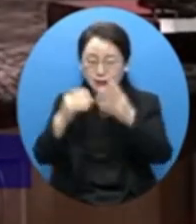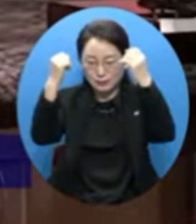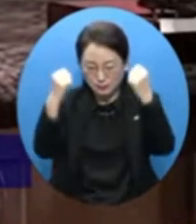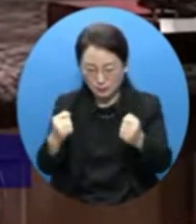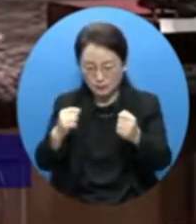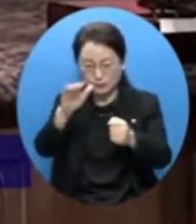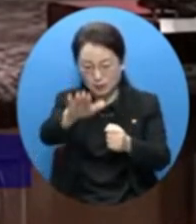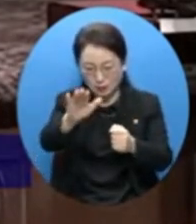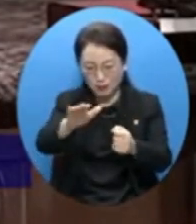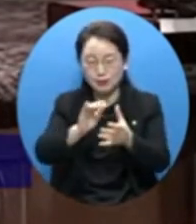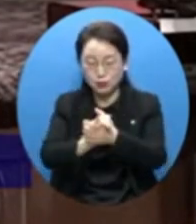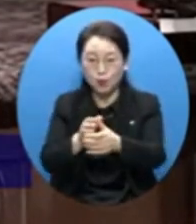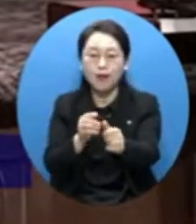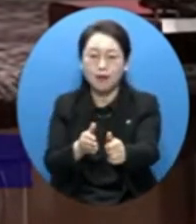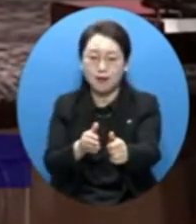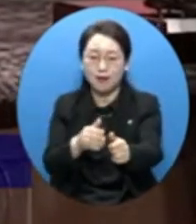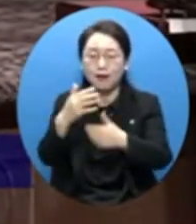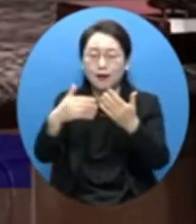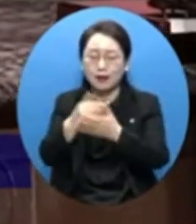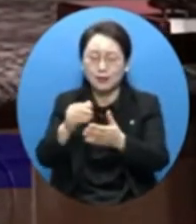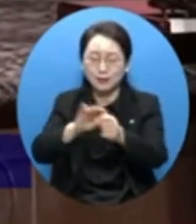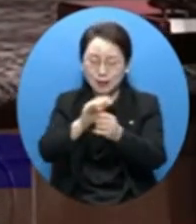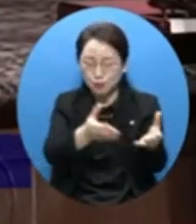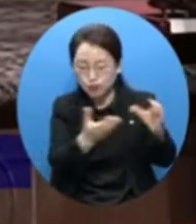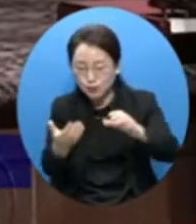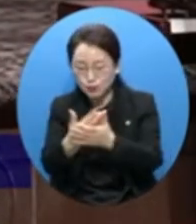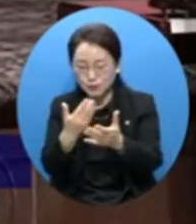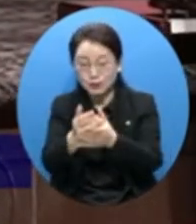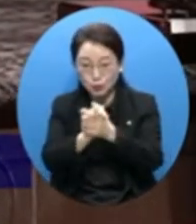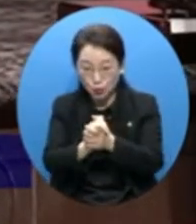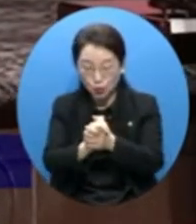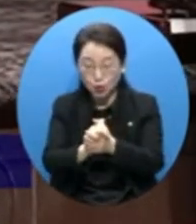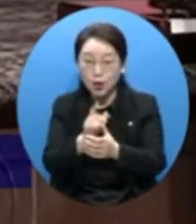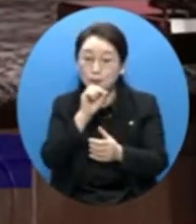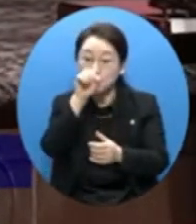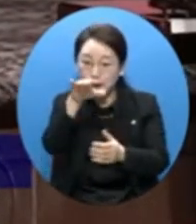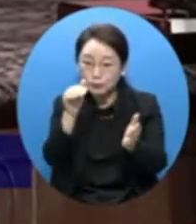기도하라. 하나님의 사랑을 부어주시도록 기도하라. 그리고 자리를 떠났습니다.